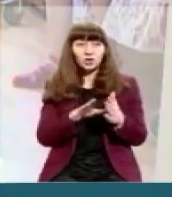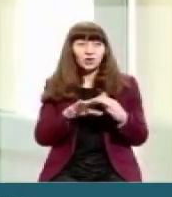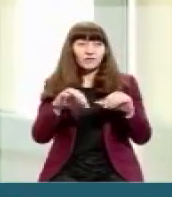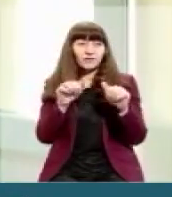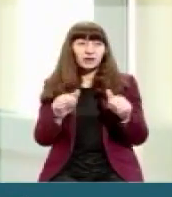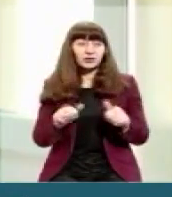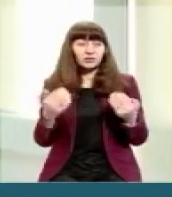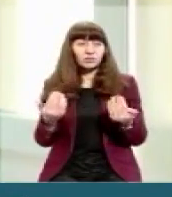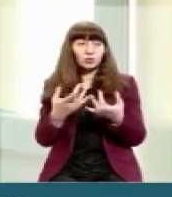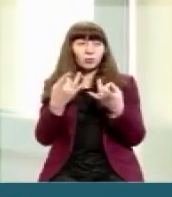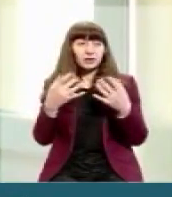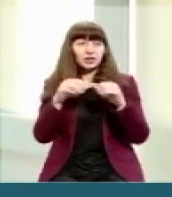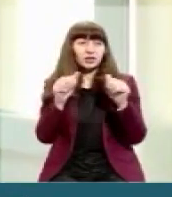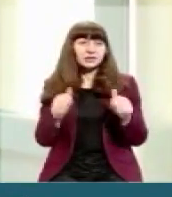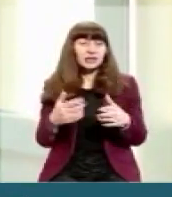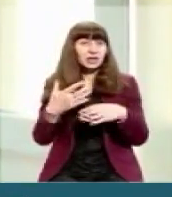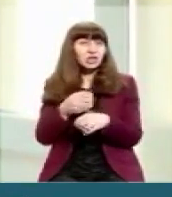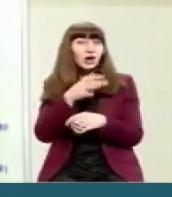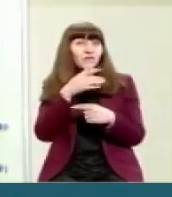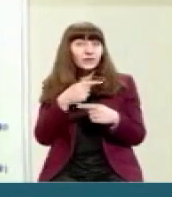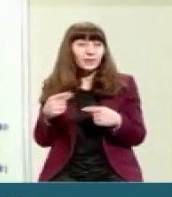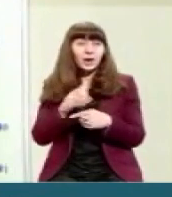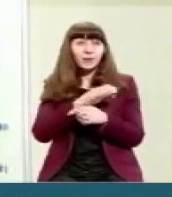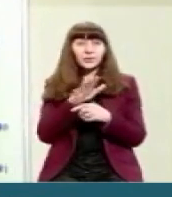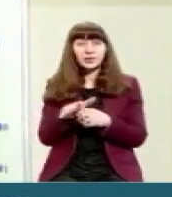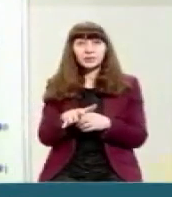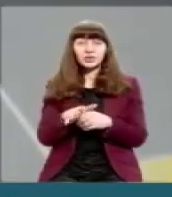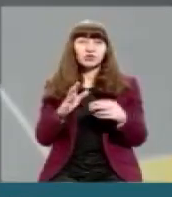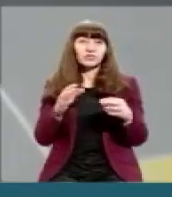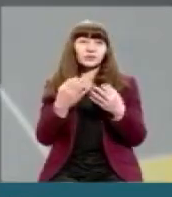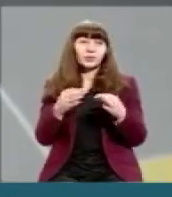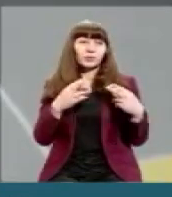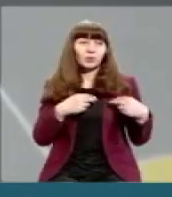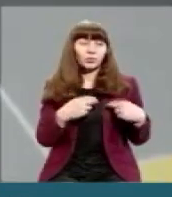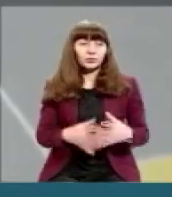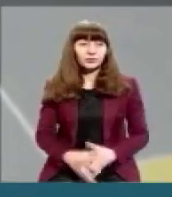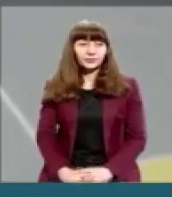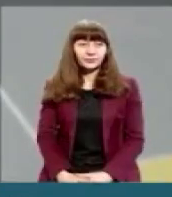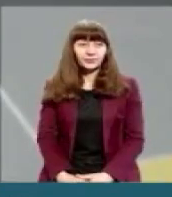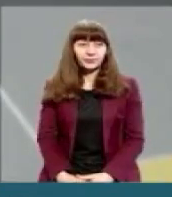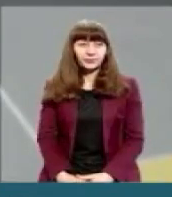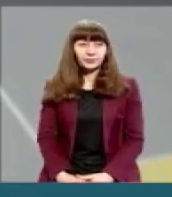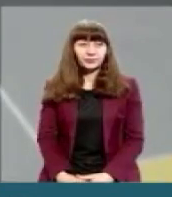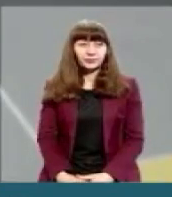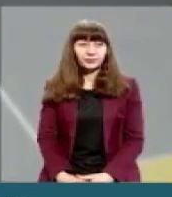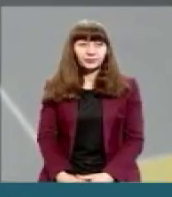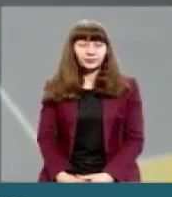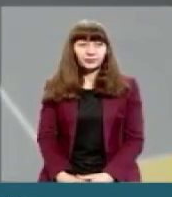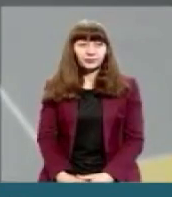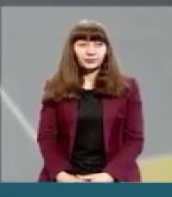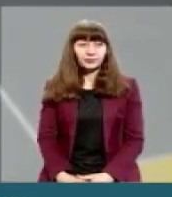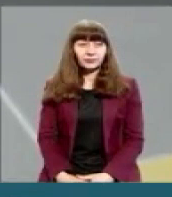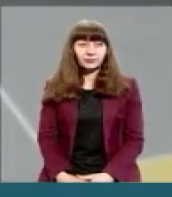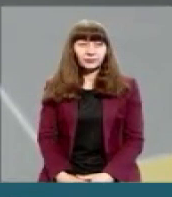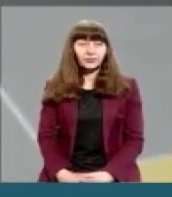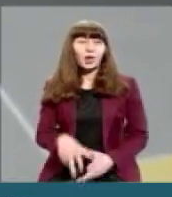сегодня значительно упрощают процедуру, сокращая время, обеспечивая прозрачность работы. За назначением по выплате по беременности